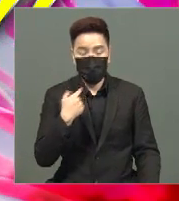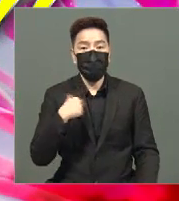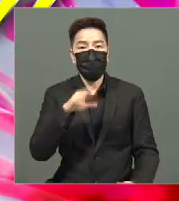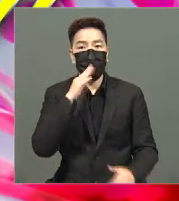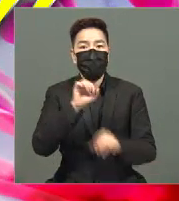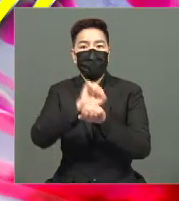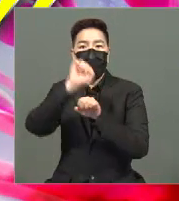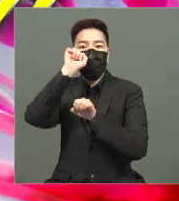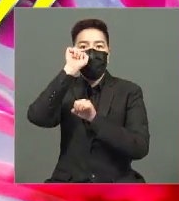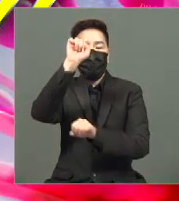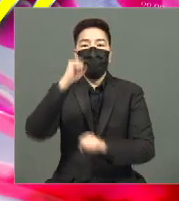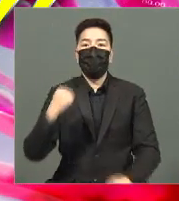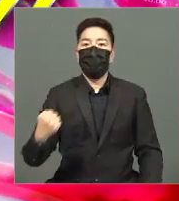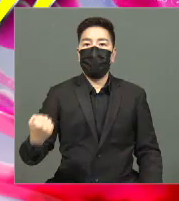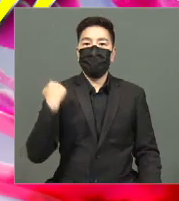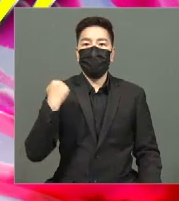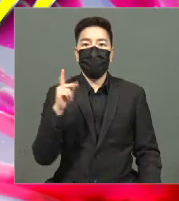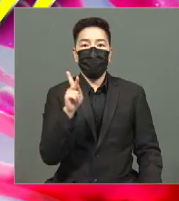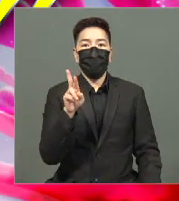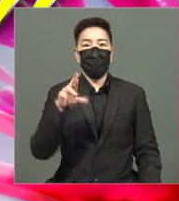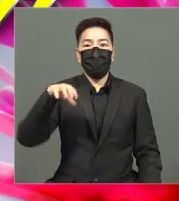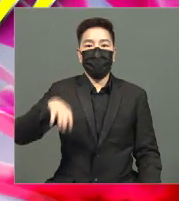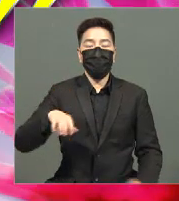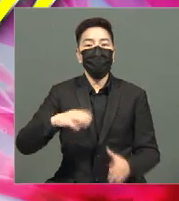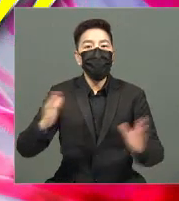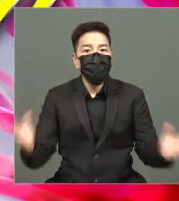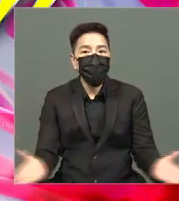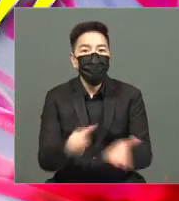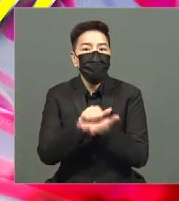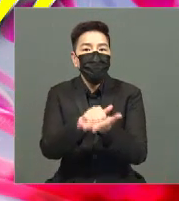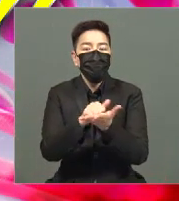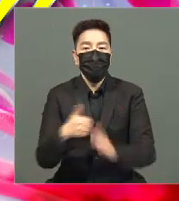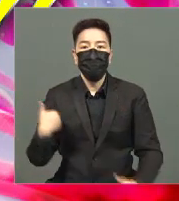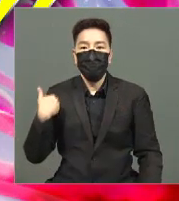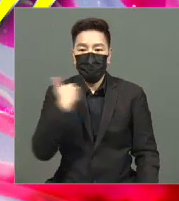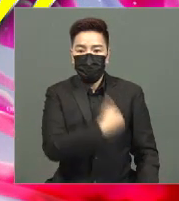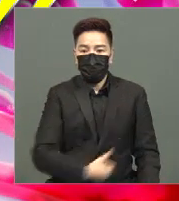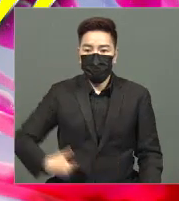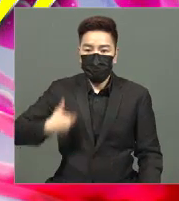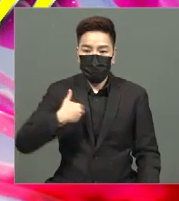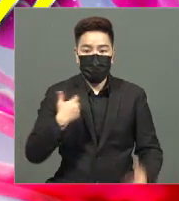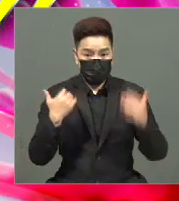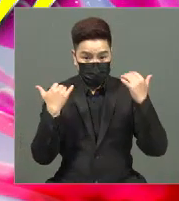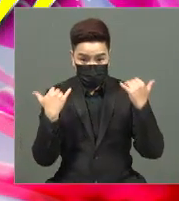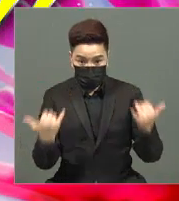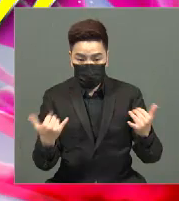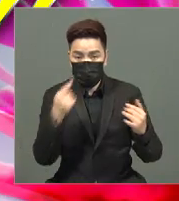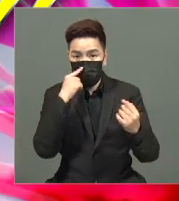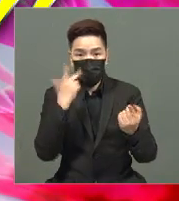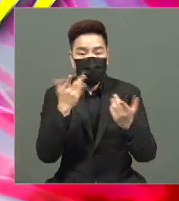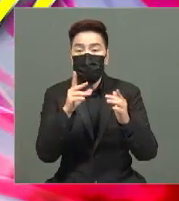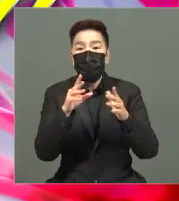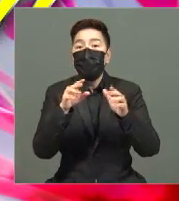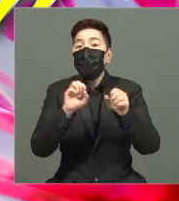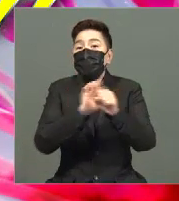การออกประกาศนั้นเป็นอำนาจของกรมสนับสนุนบริการสุขภาพกระทรวงสาธารณสุขซึ่งขณะนี้ยังไม่มีการปลดครบ